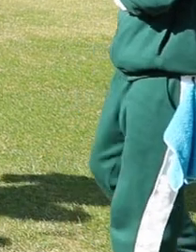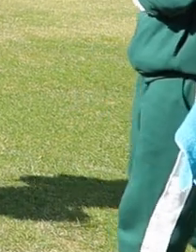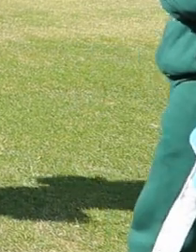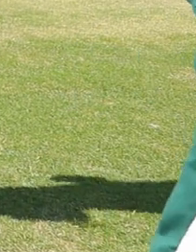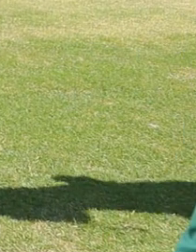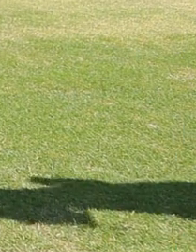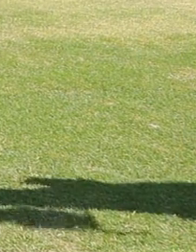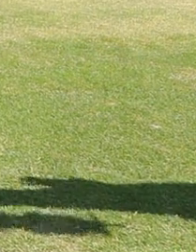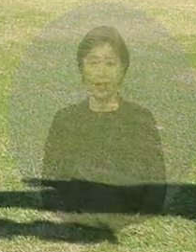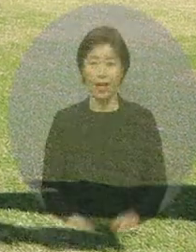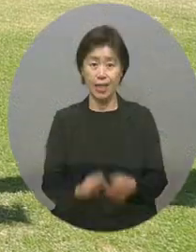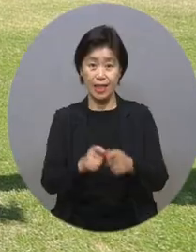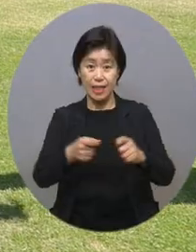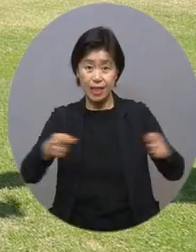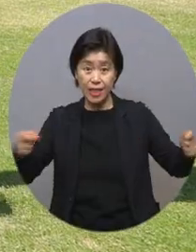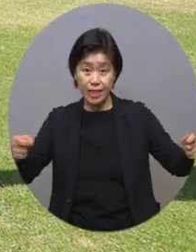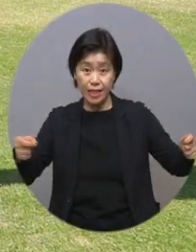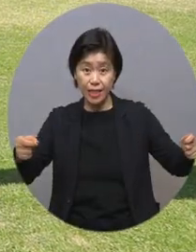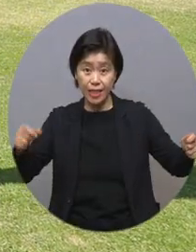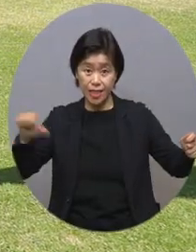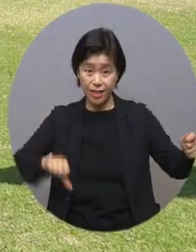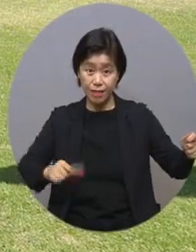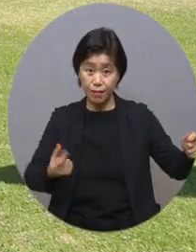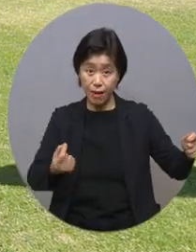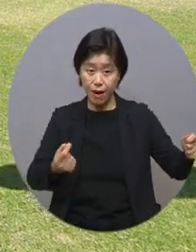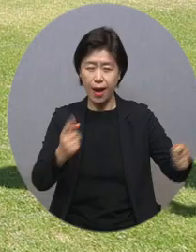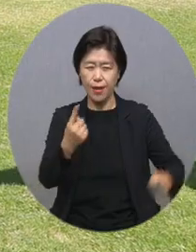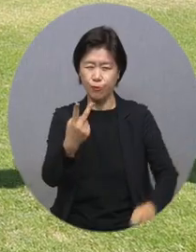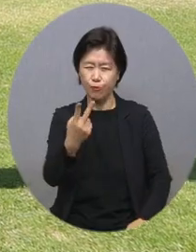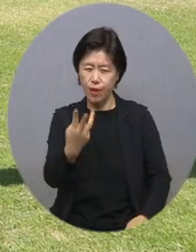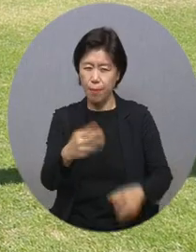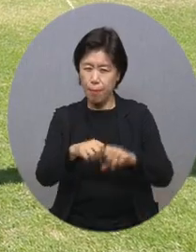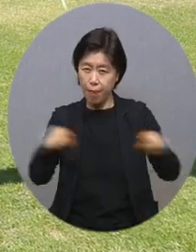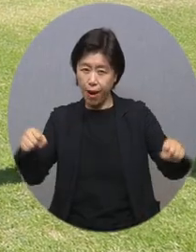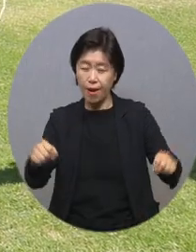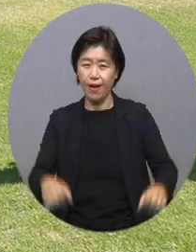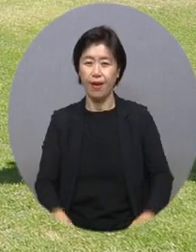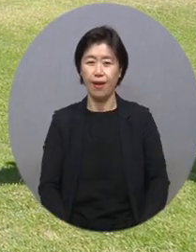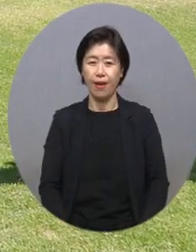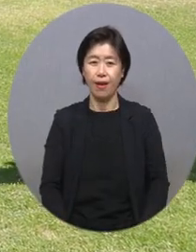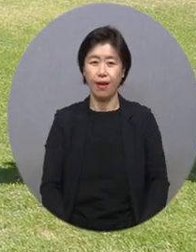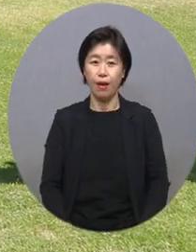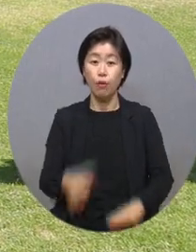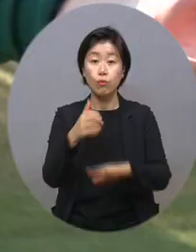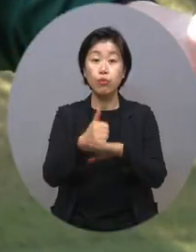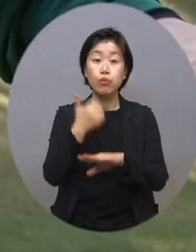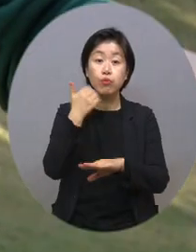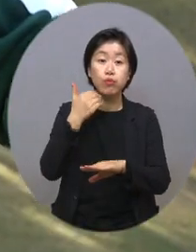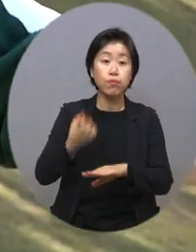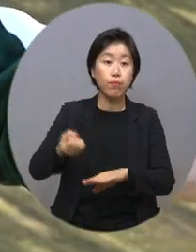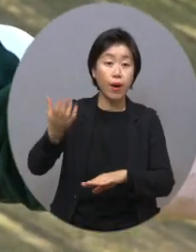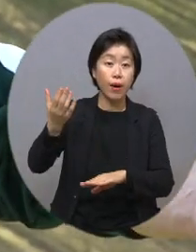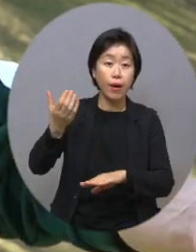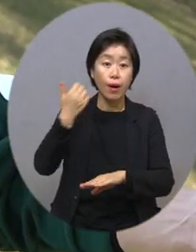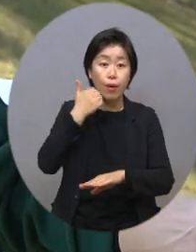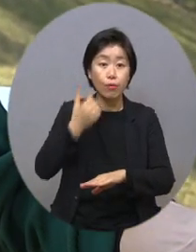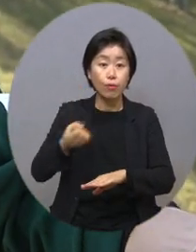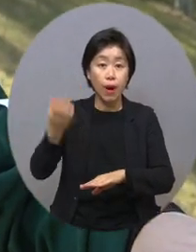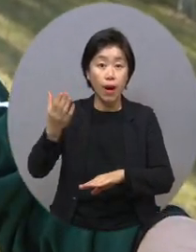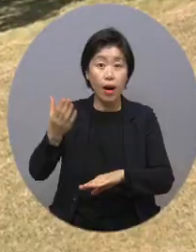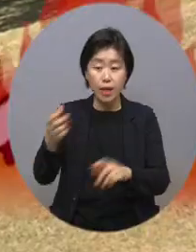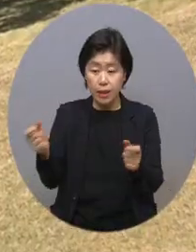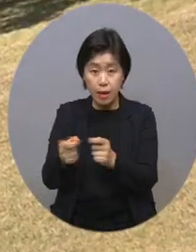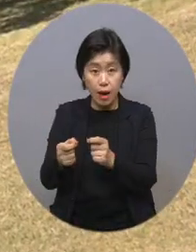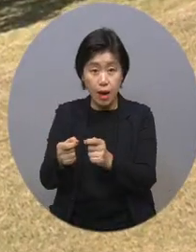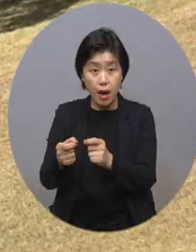아 긴 줄이 진다고요? 하나 둘 셋. 어? 어 이거 이겼네. 여, 짧은 줄이